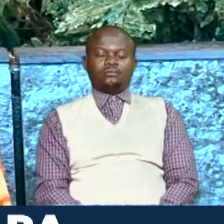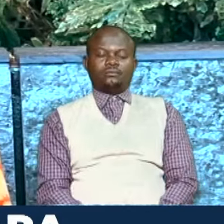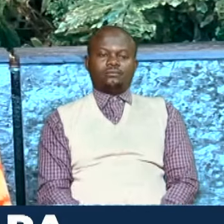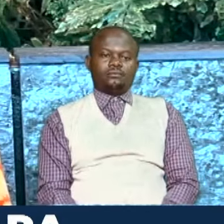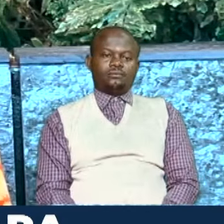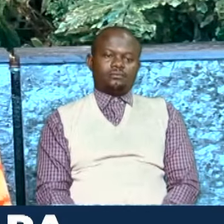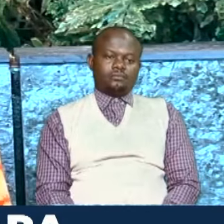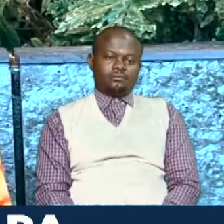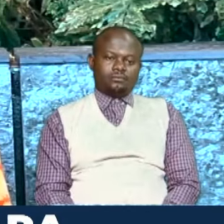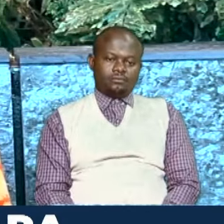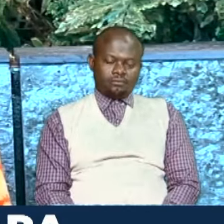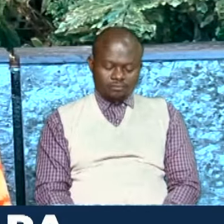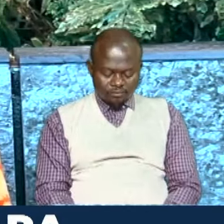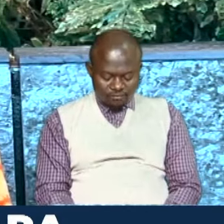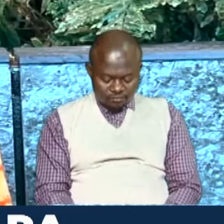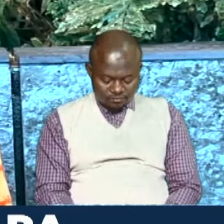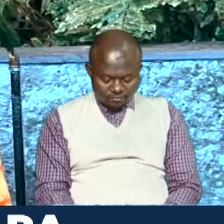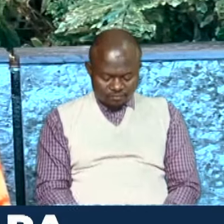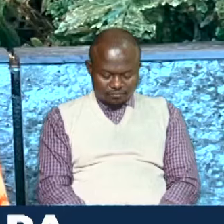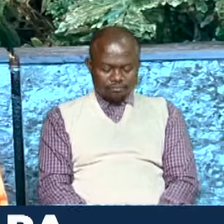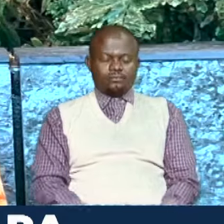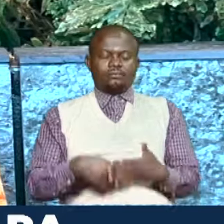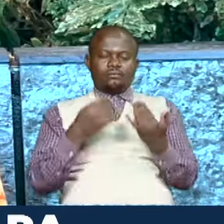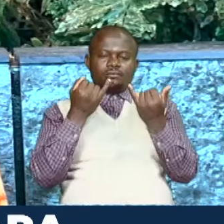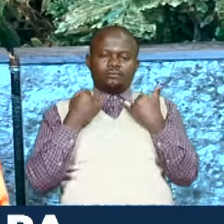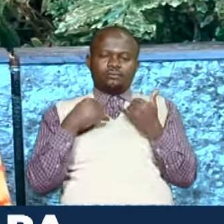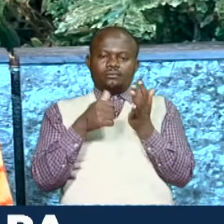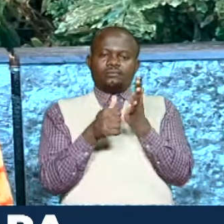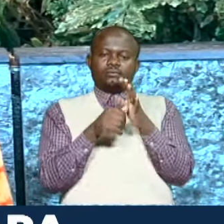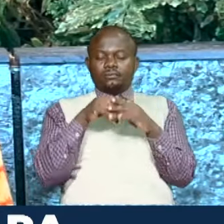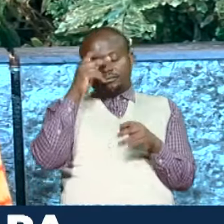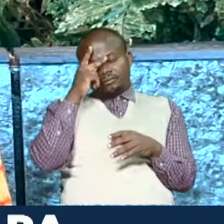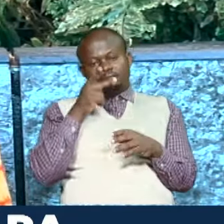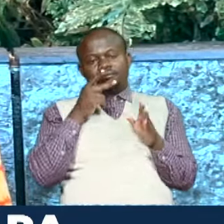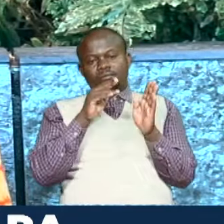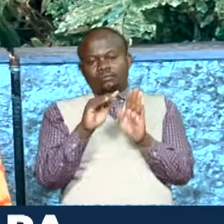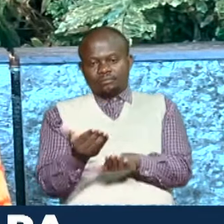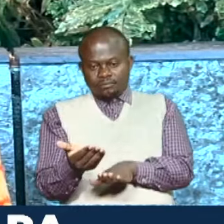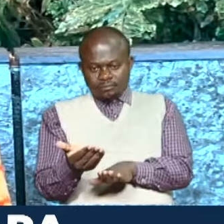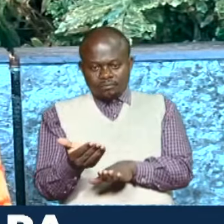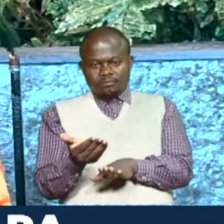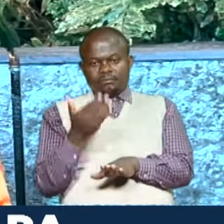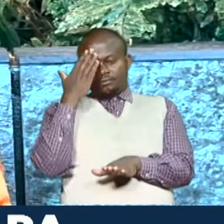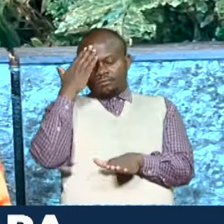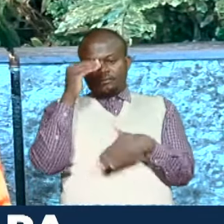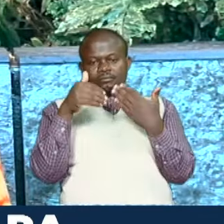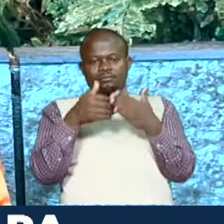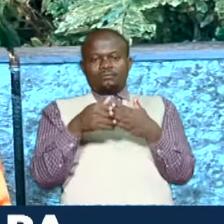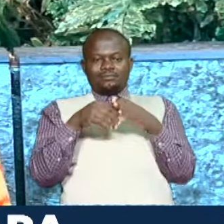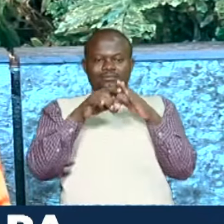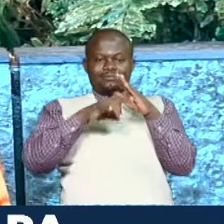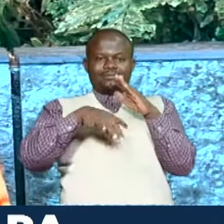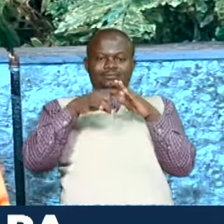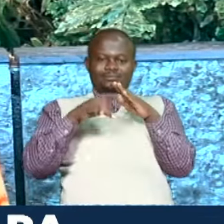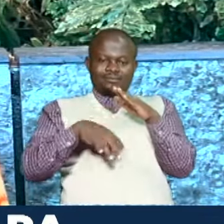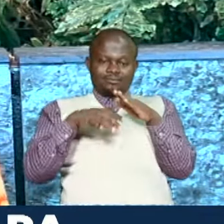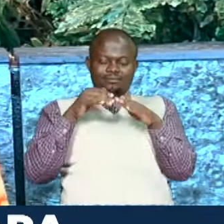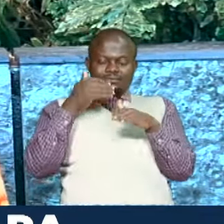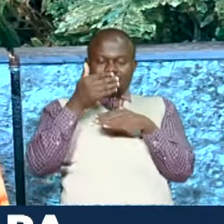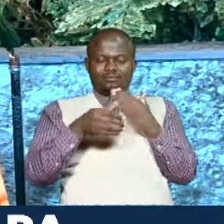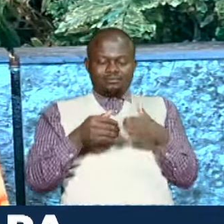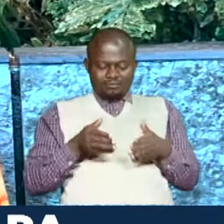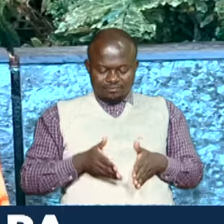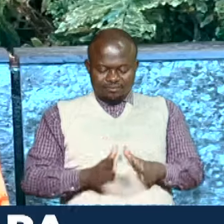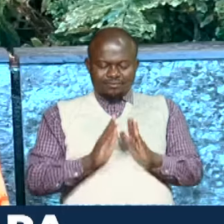Mwatubwira iki kibazo cy'ababyeyi bapfa bazize kuva nyuma yo kubyara, ni